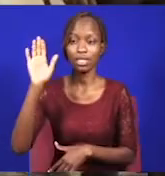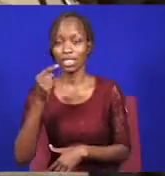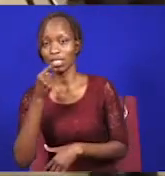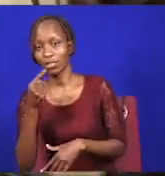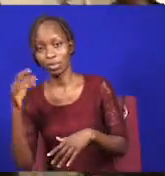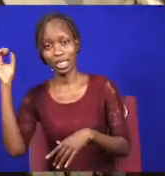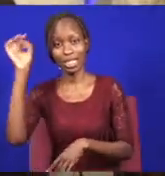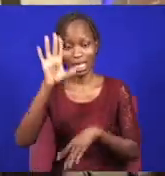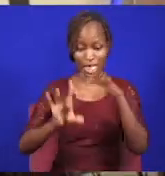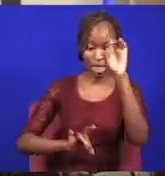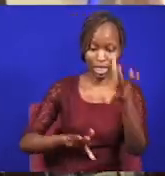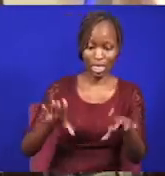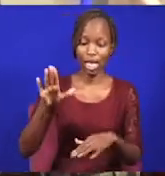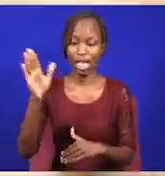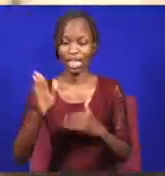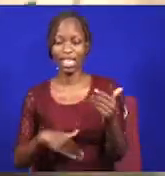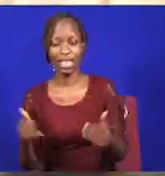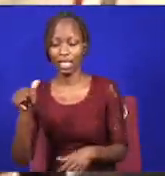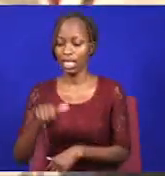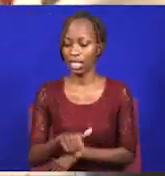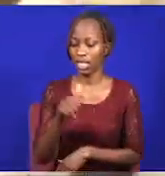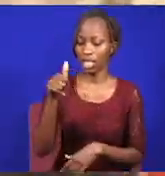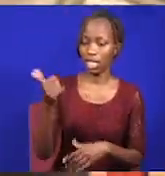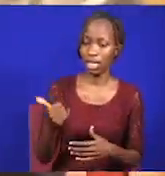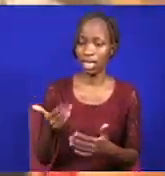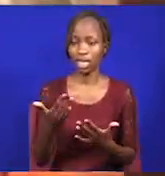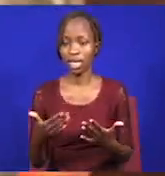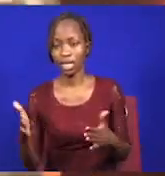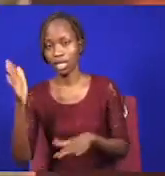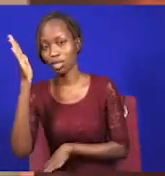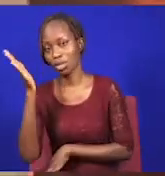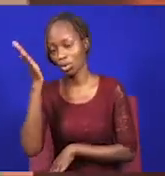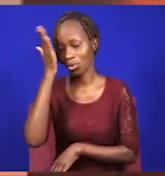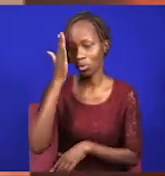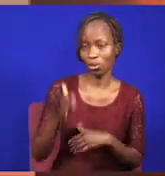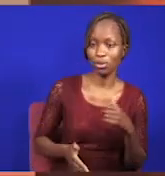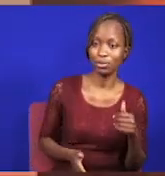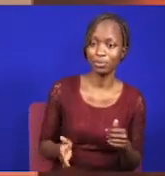meupe angaza kushinda chote kijulikanacho.